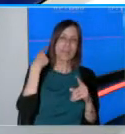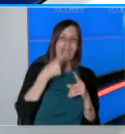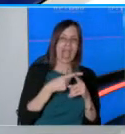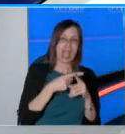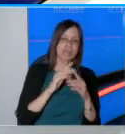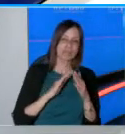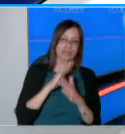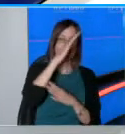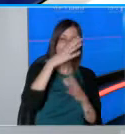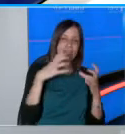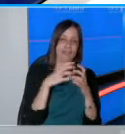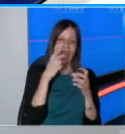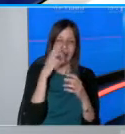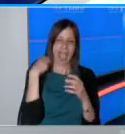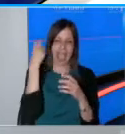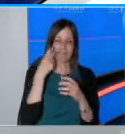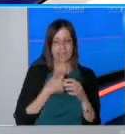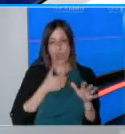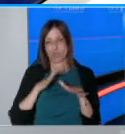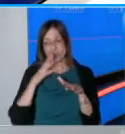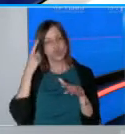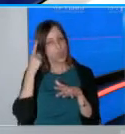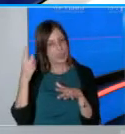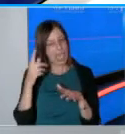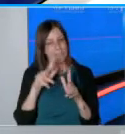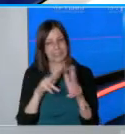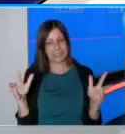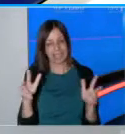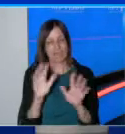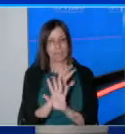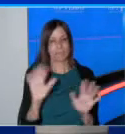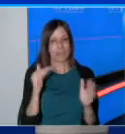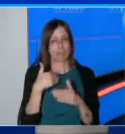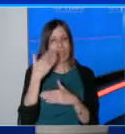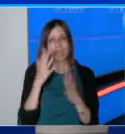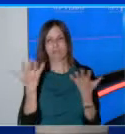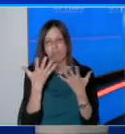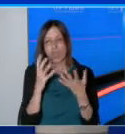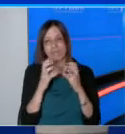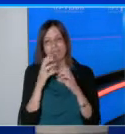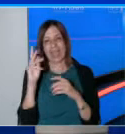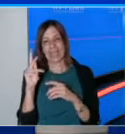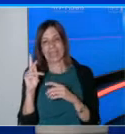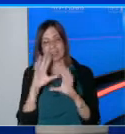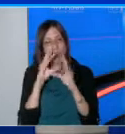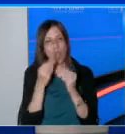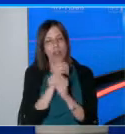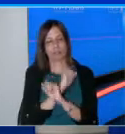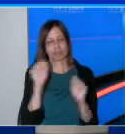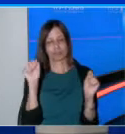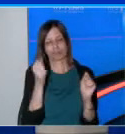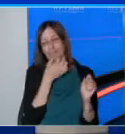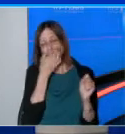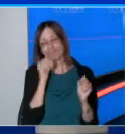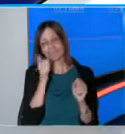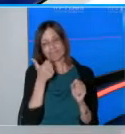קפיצה בחברה הערבית, וראש הממשלה יודע את המצב, ופתאום אחרי מה שקורה בכפר קאסם הכל מתפוצץ. אז בשלב הראשון